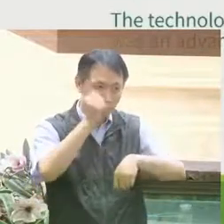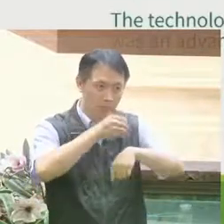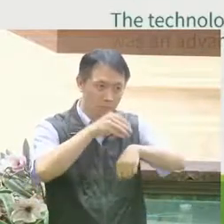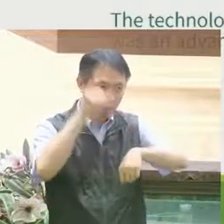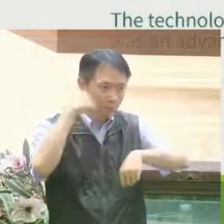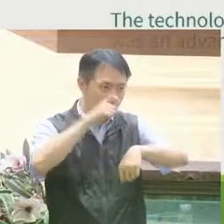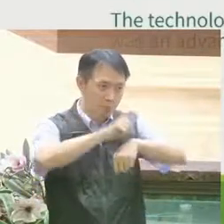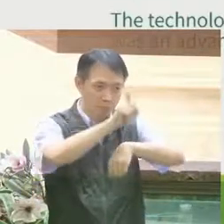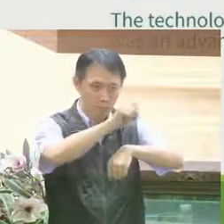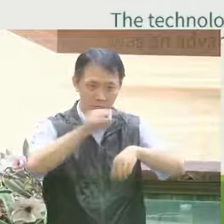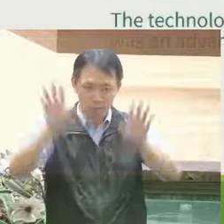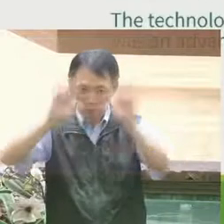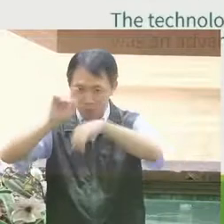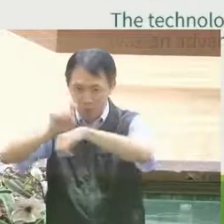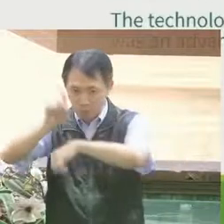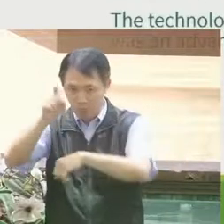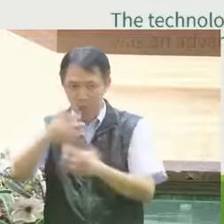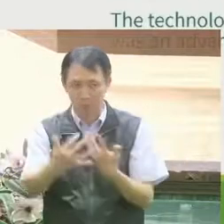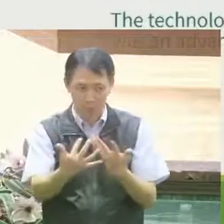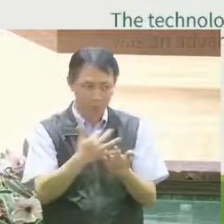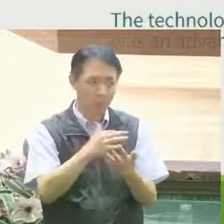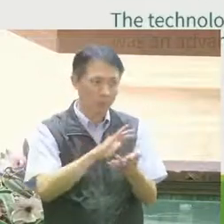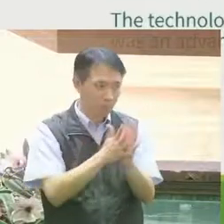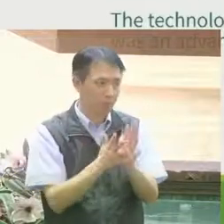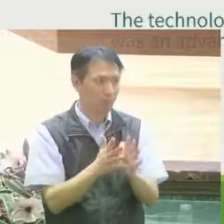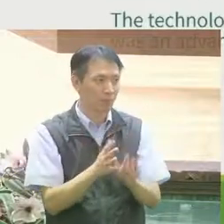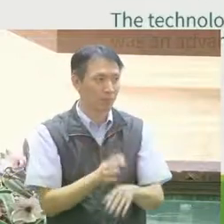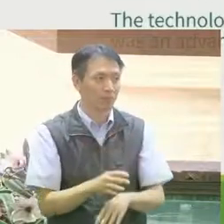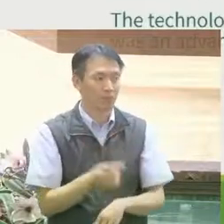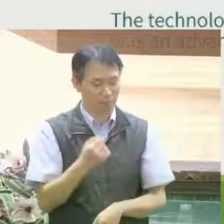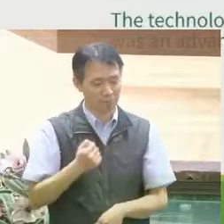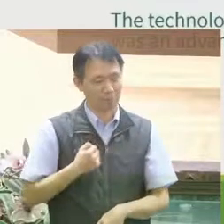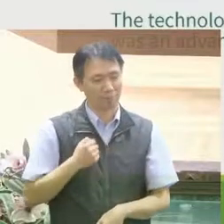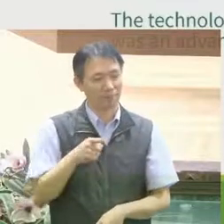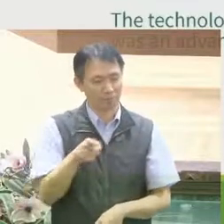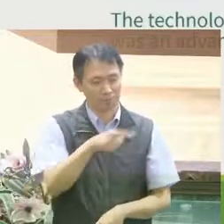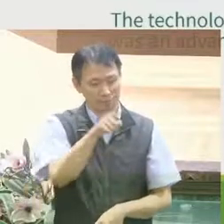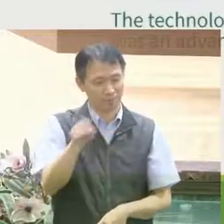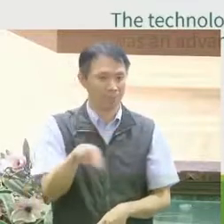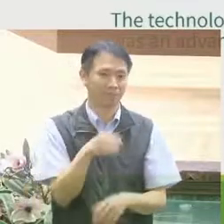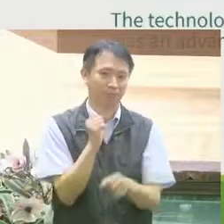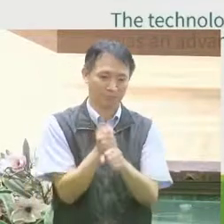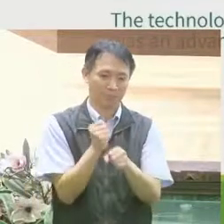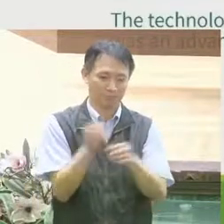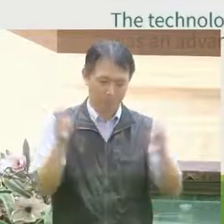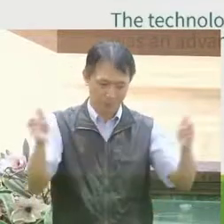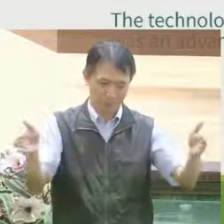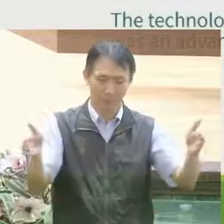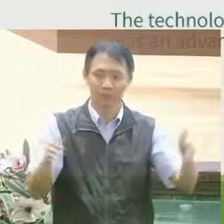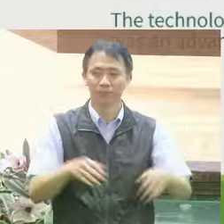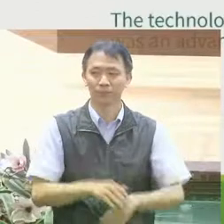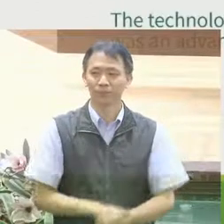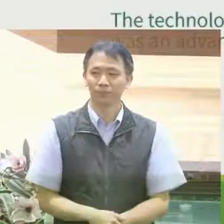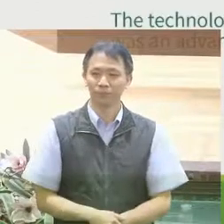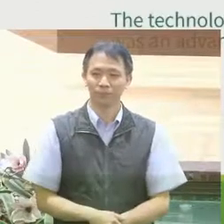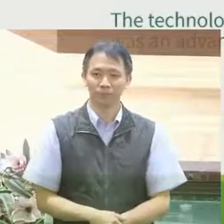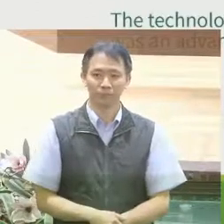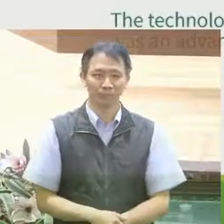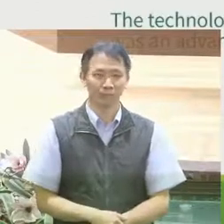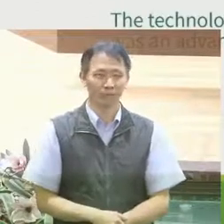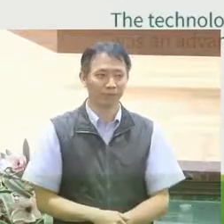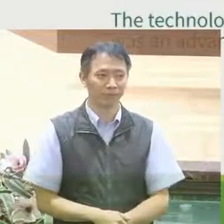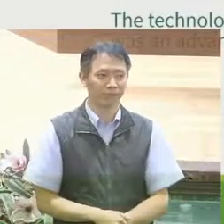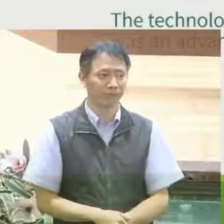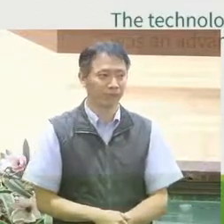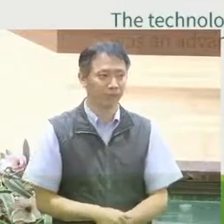10至晚上10才有变化，我猜这段时间就是他们的上下班时间。我身处在英